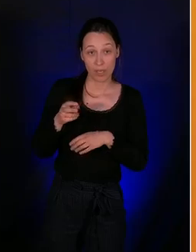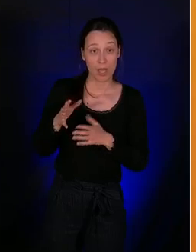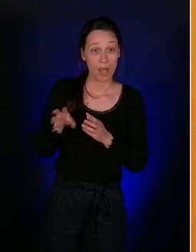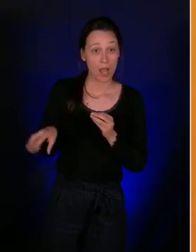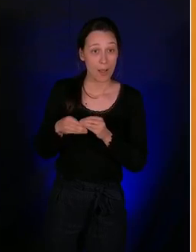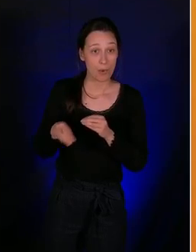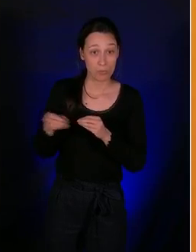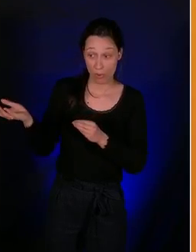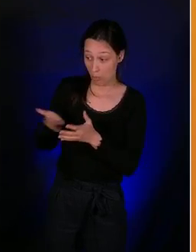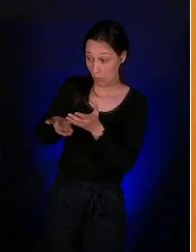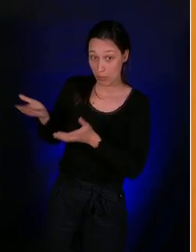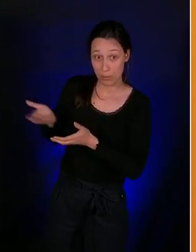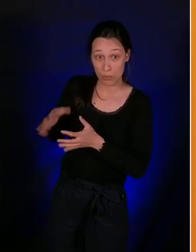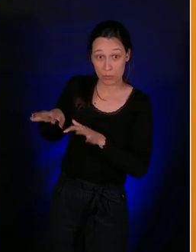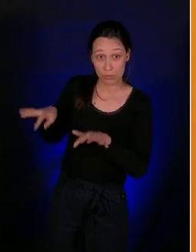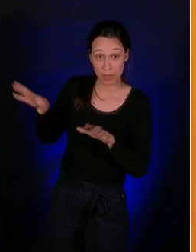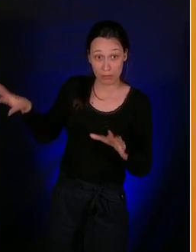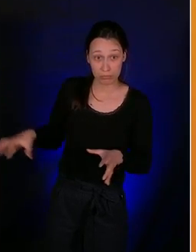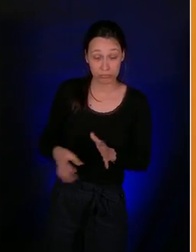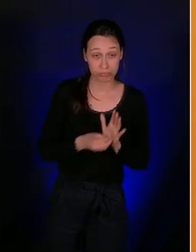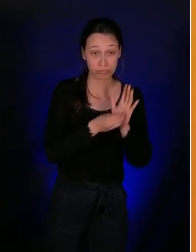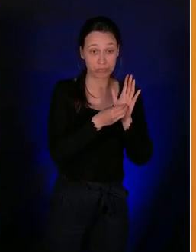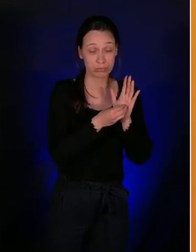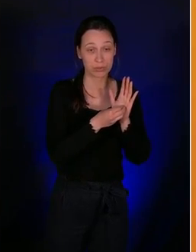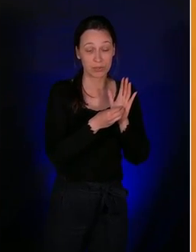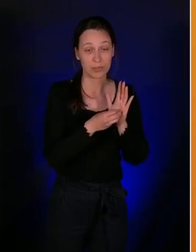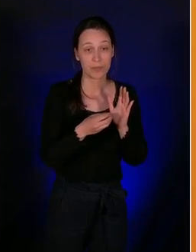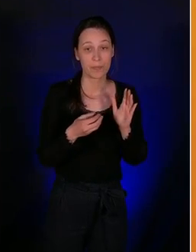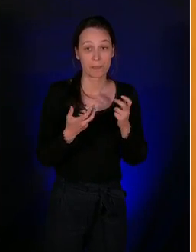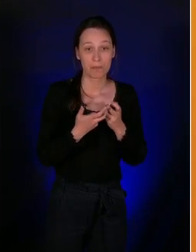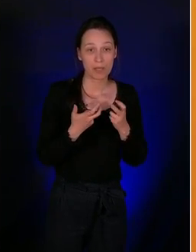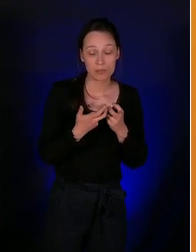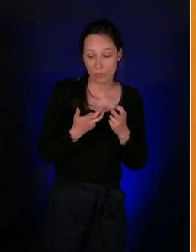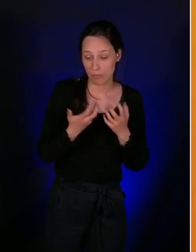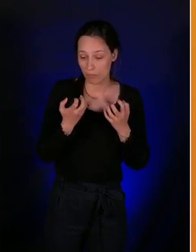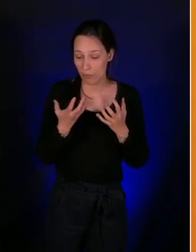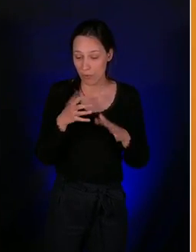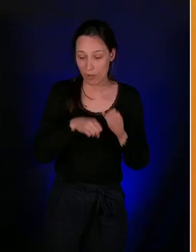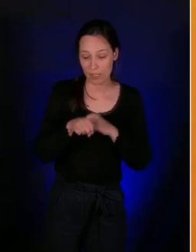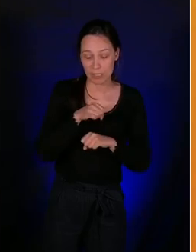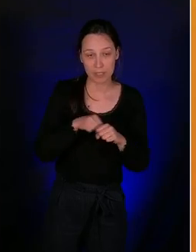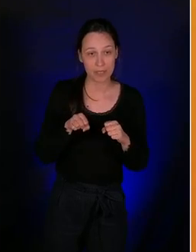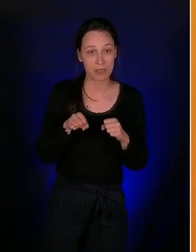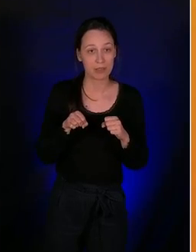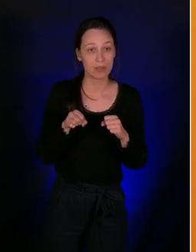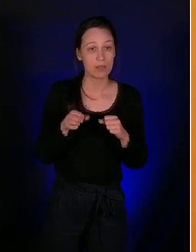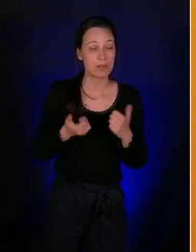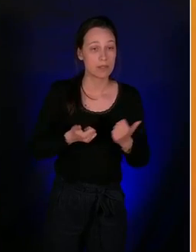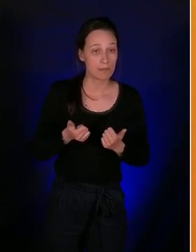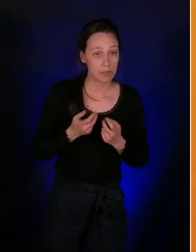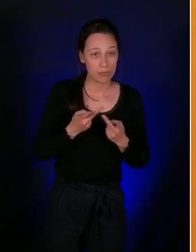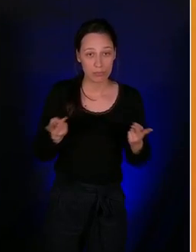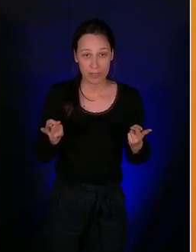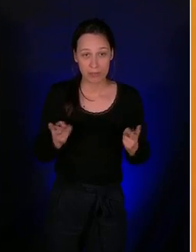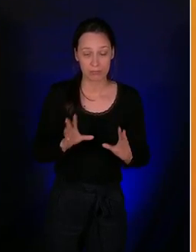avec la revendication de la mise en place d'un service de santé publique, d'un service public, pardon, d'un